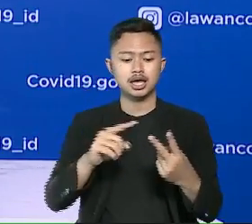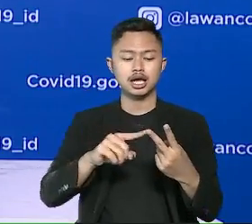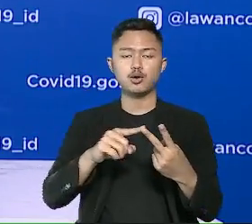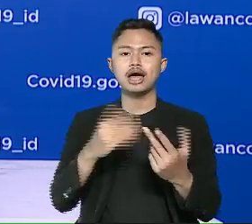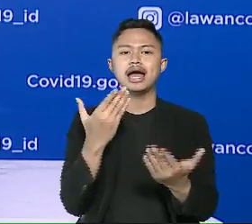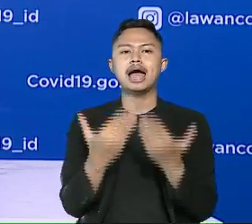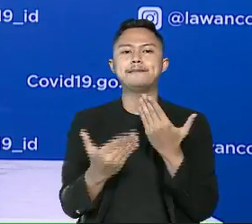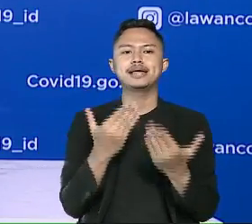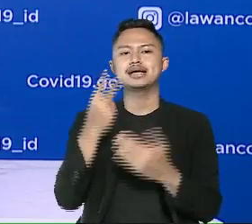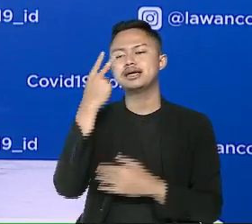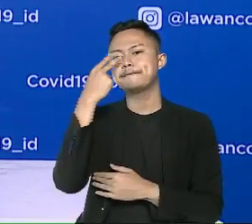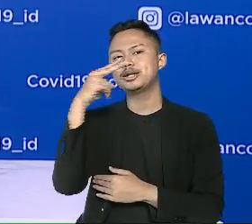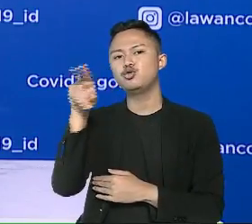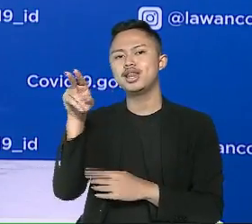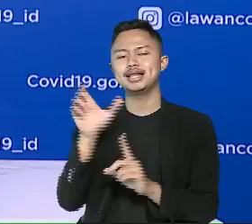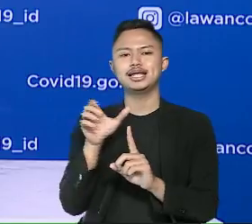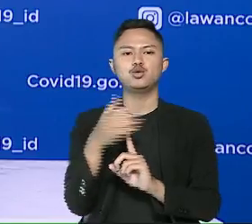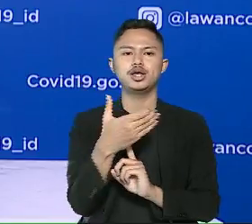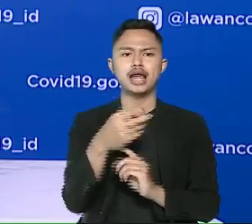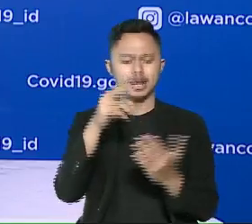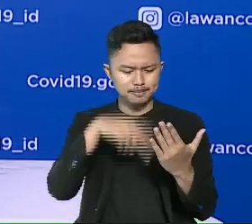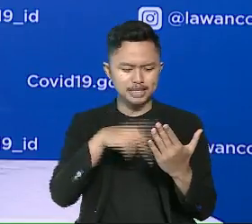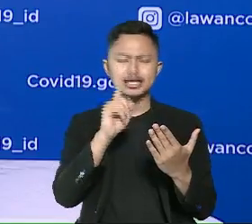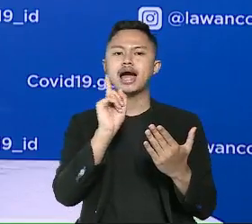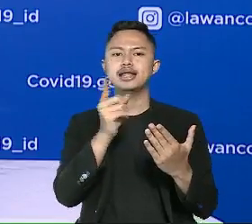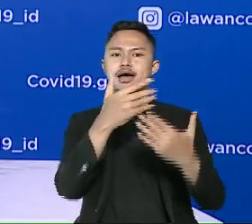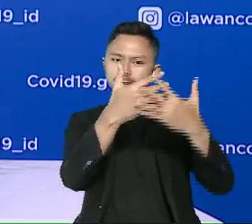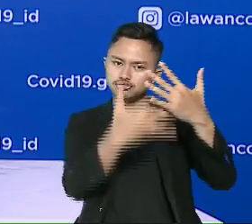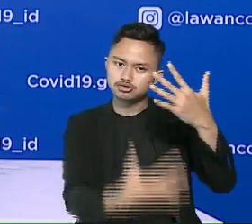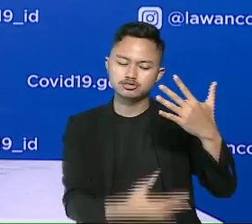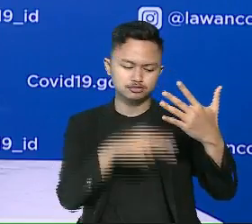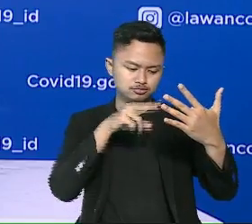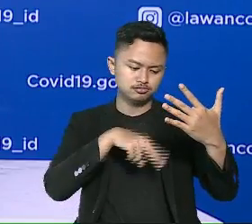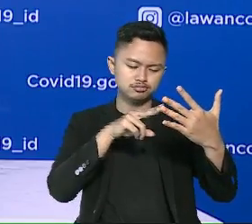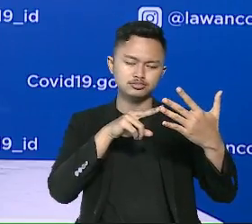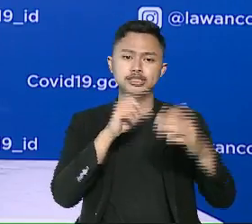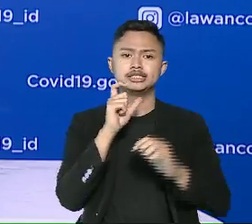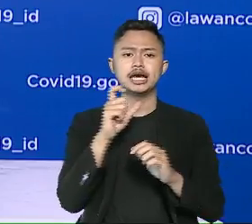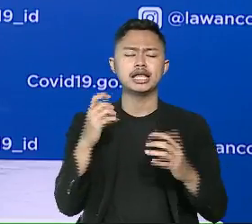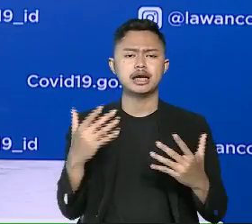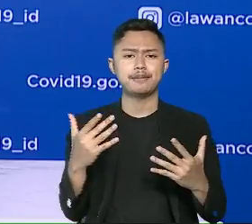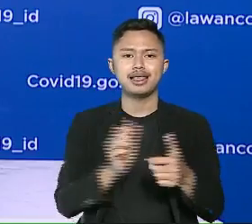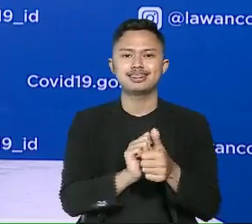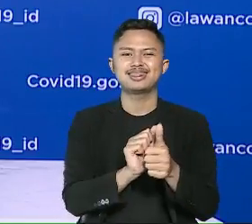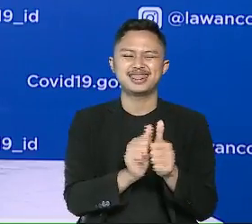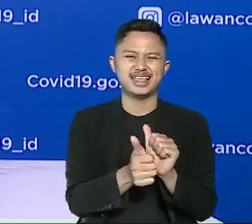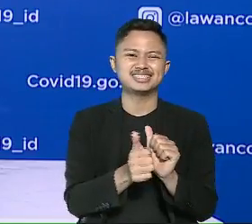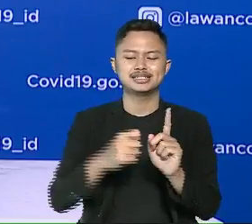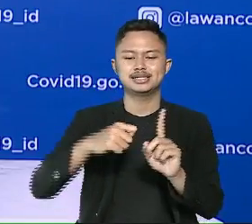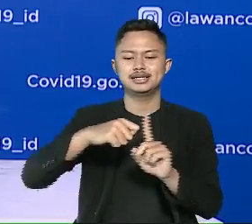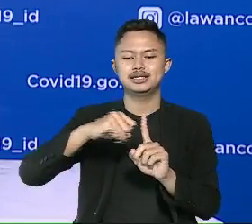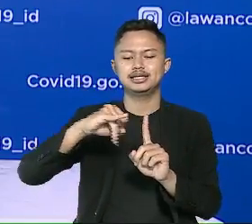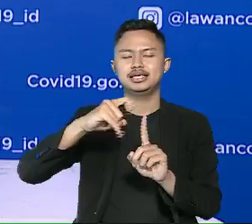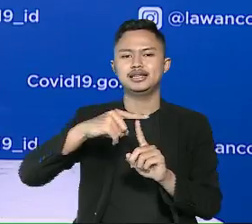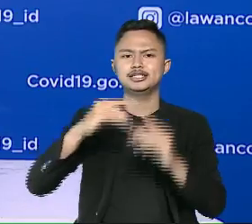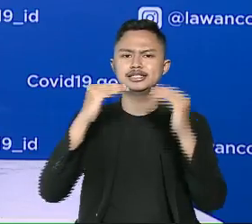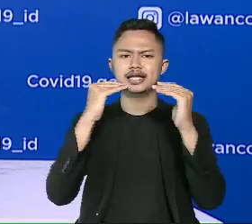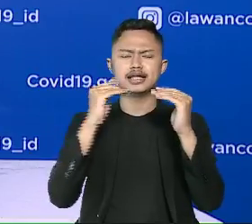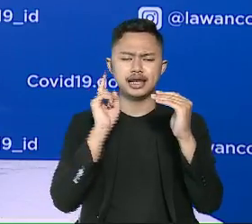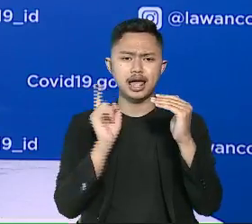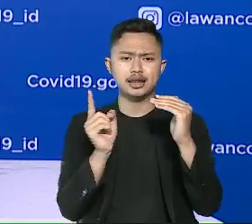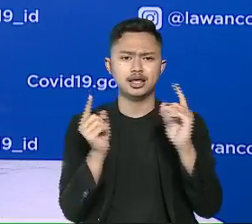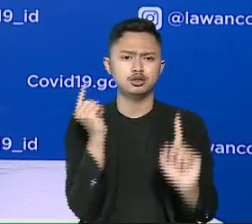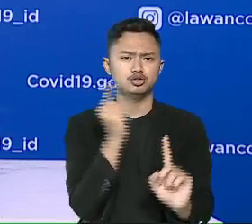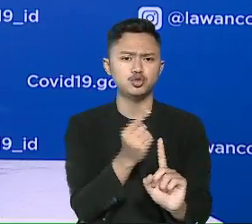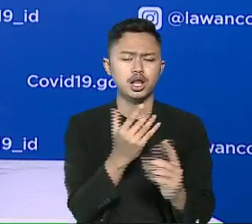memiliki tanggung jawab menyediakan layanan yang berkualitas, yaitu dengan menggunakan testing kit yang telah terstandar dengan